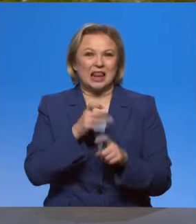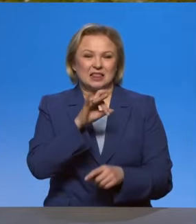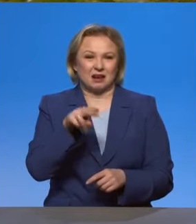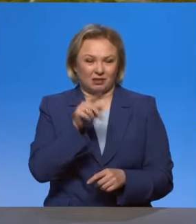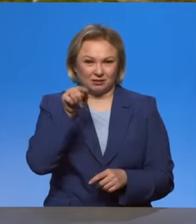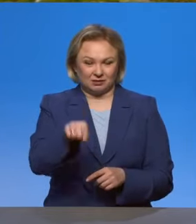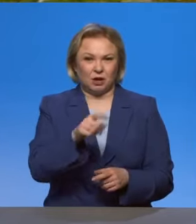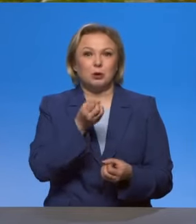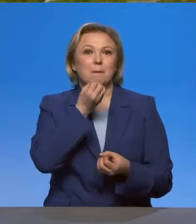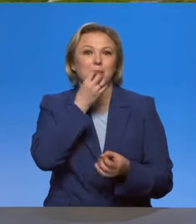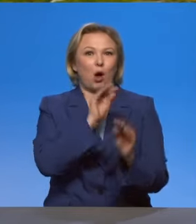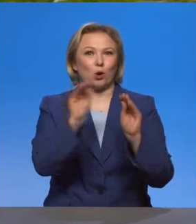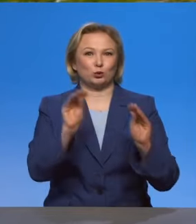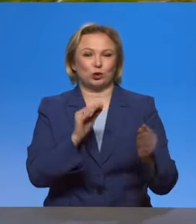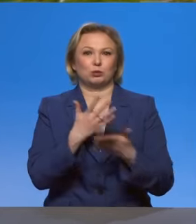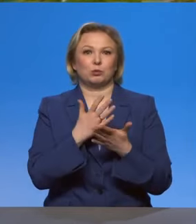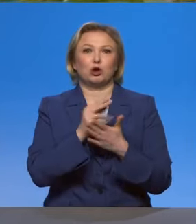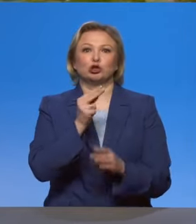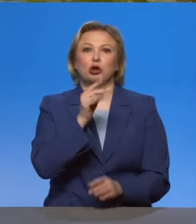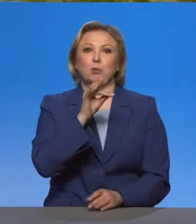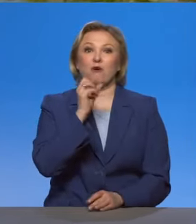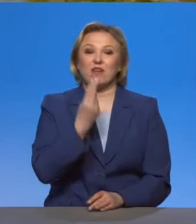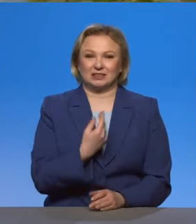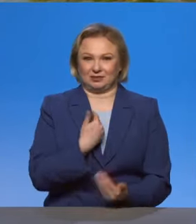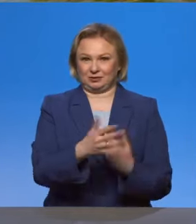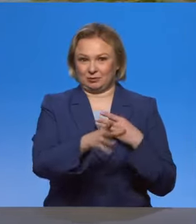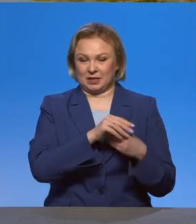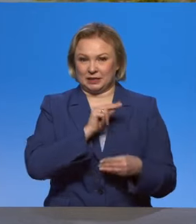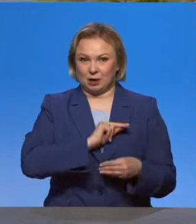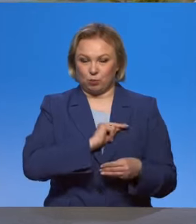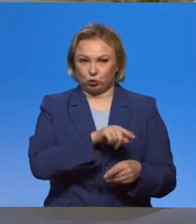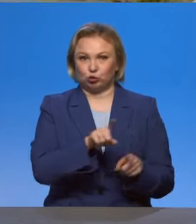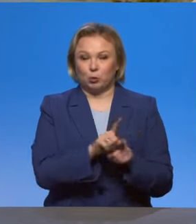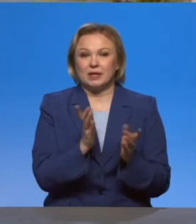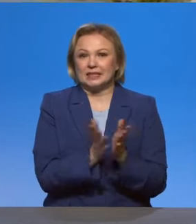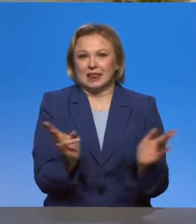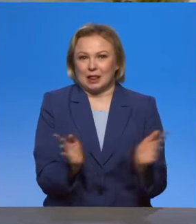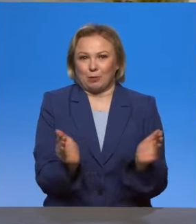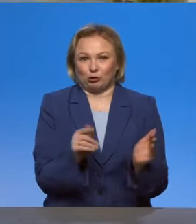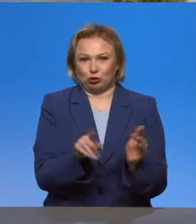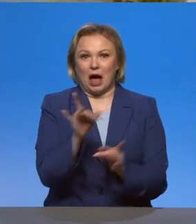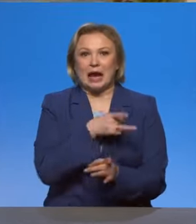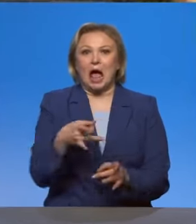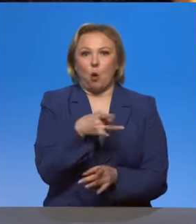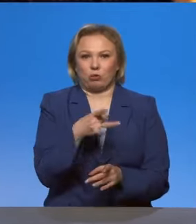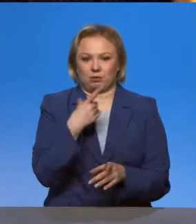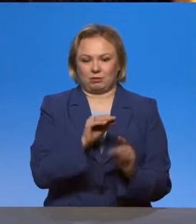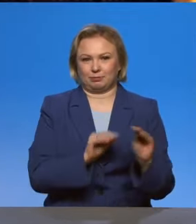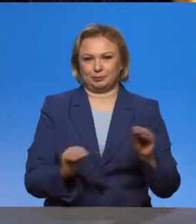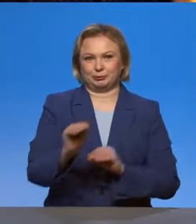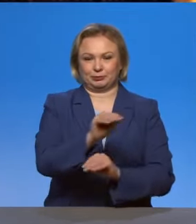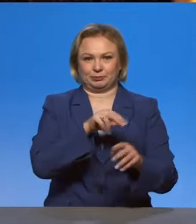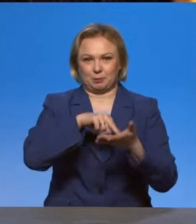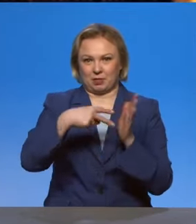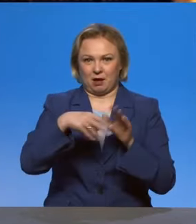благоустроенных районов, ну, например, Череповца, городом, с которым я сегодня работаю, там тоже есть небольшие. Вообще много районов у нас в городах,